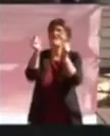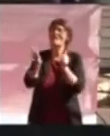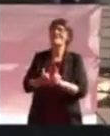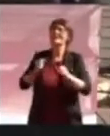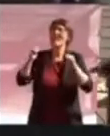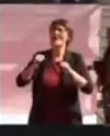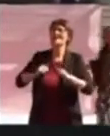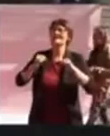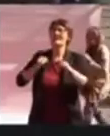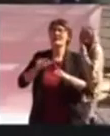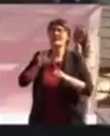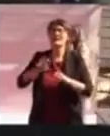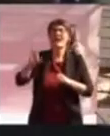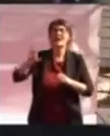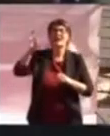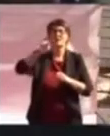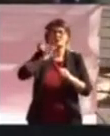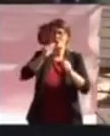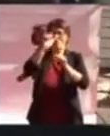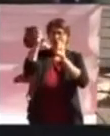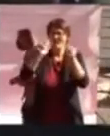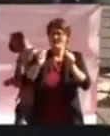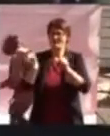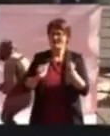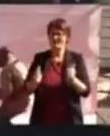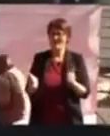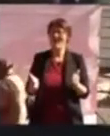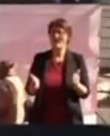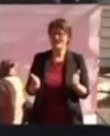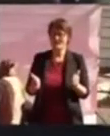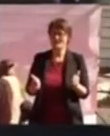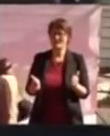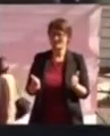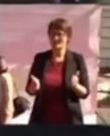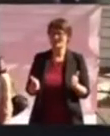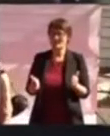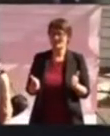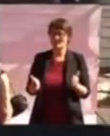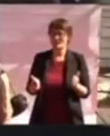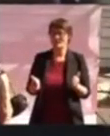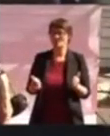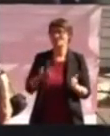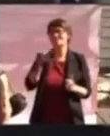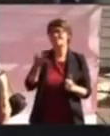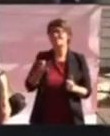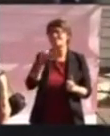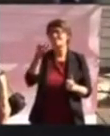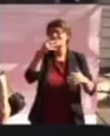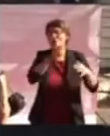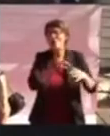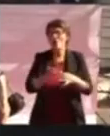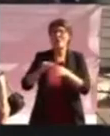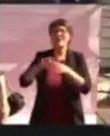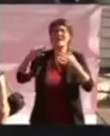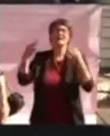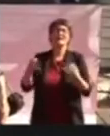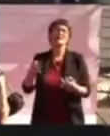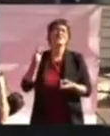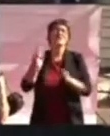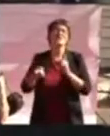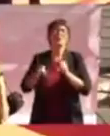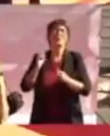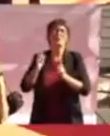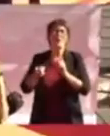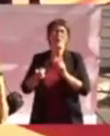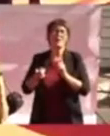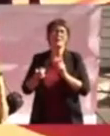regionale che spesso sono regolamentati da decisioni politiche rispetto invece ai veri bisogni dei